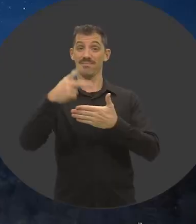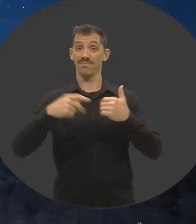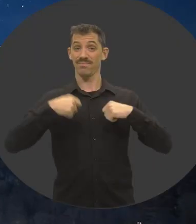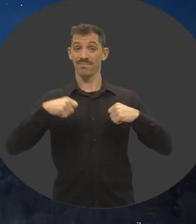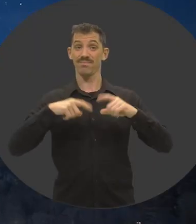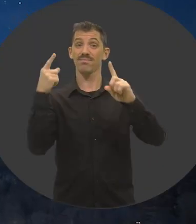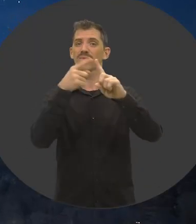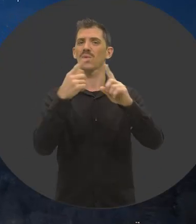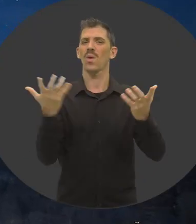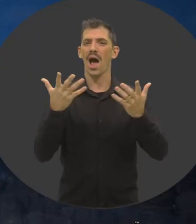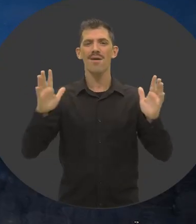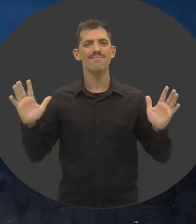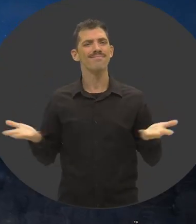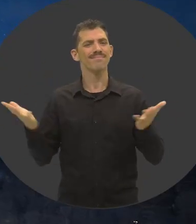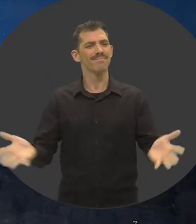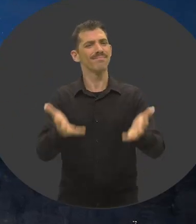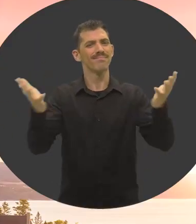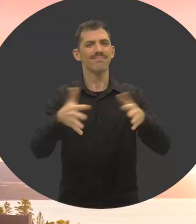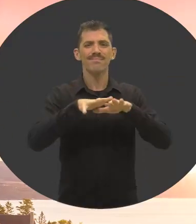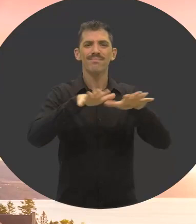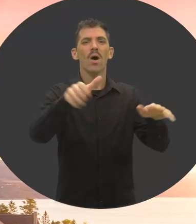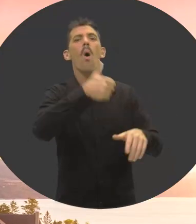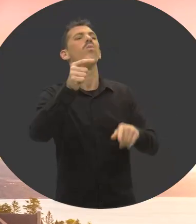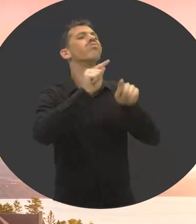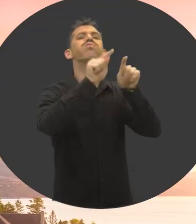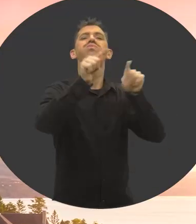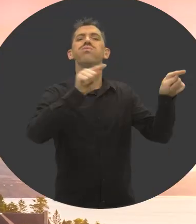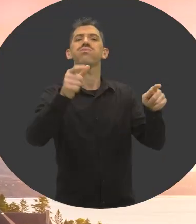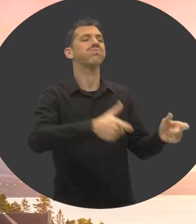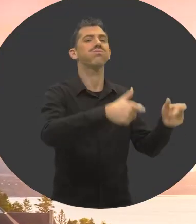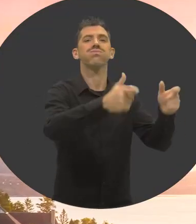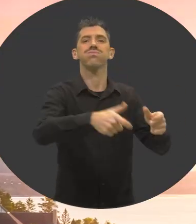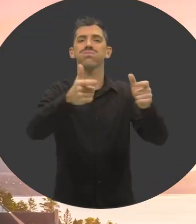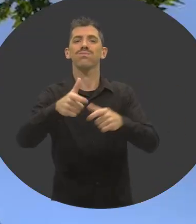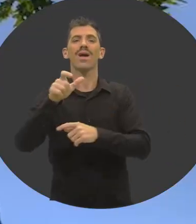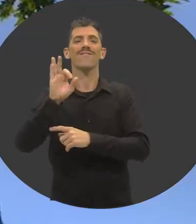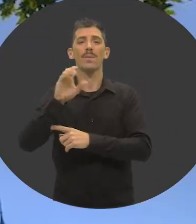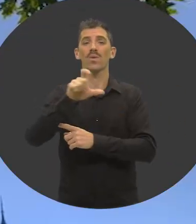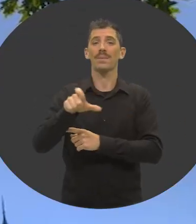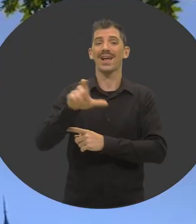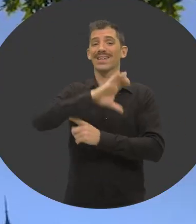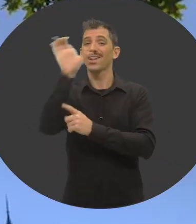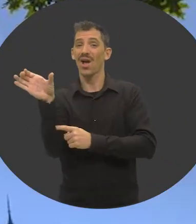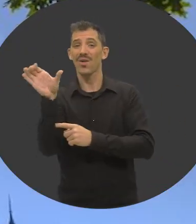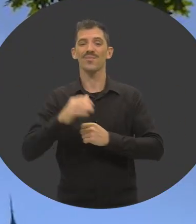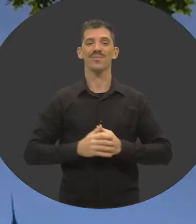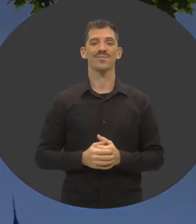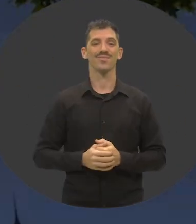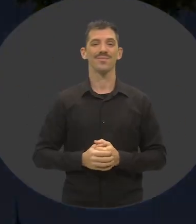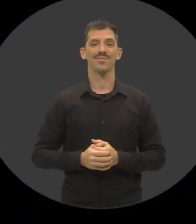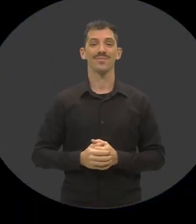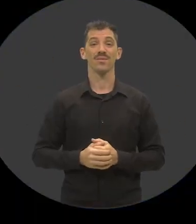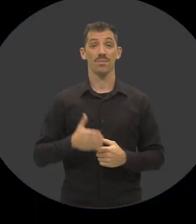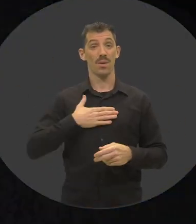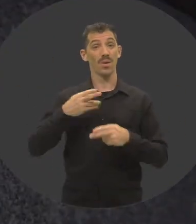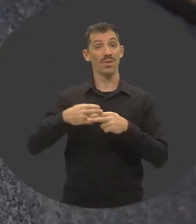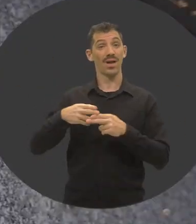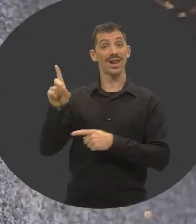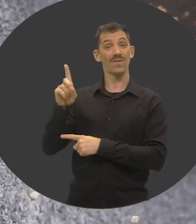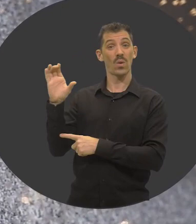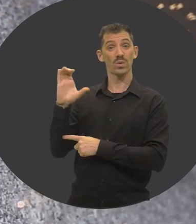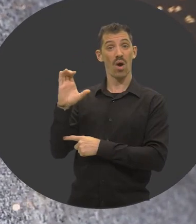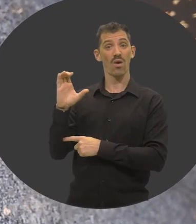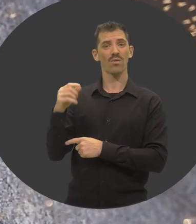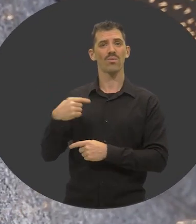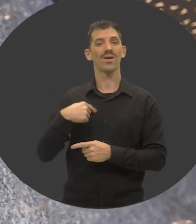emploi. L'objectif de ce projet pilote est d'étendre cette initiative à d'autres établissements Fairmont du Québec et du Canada.